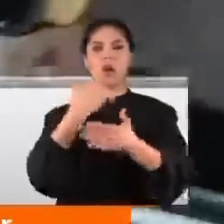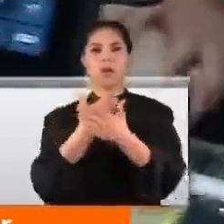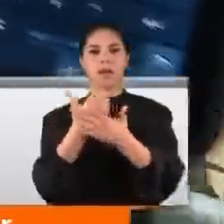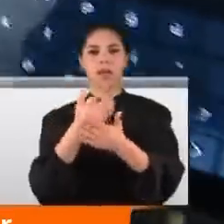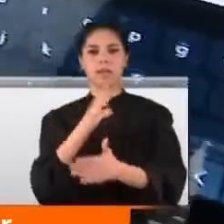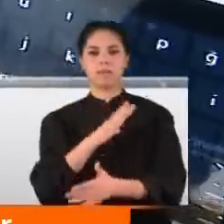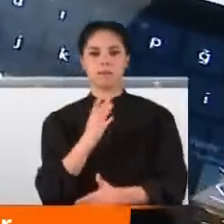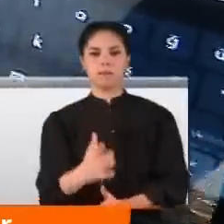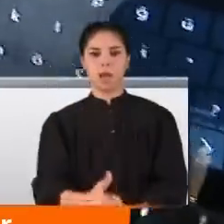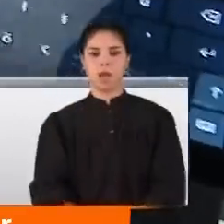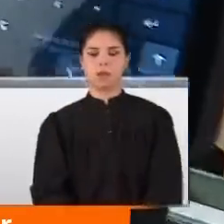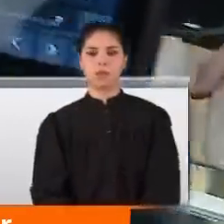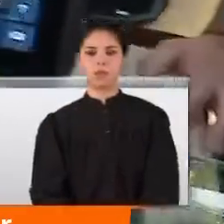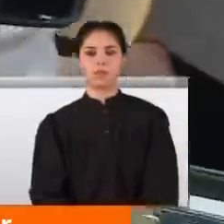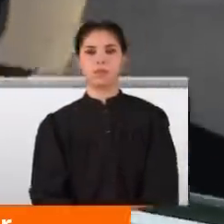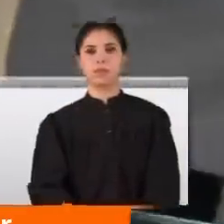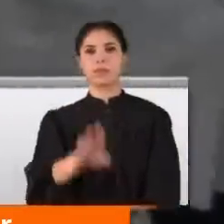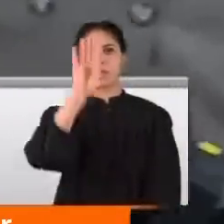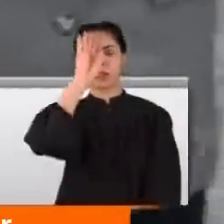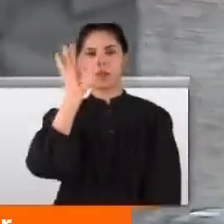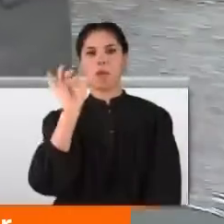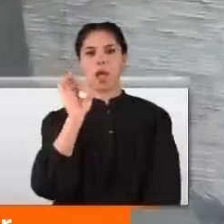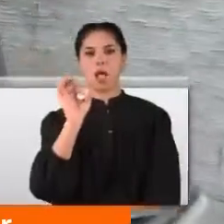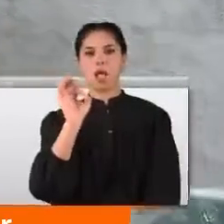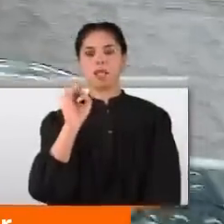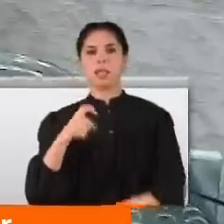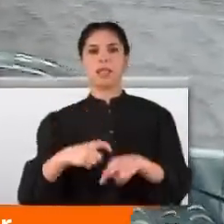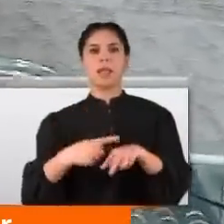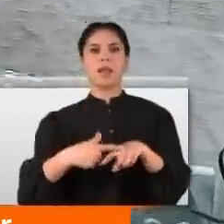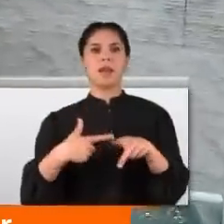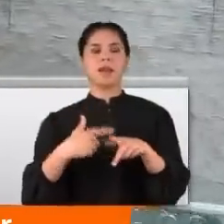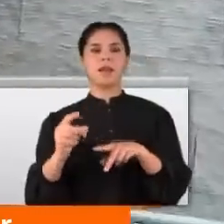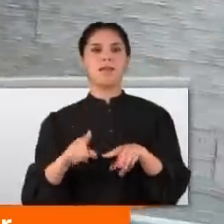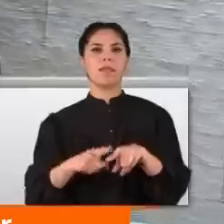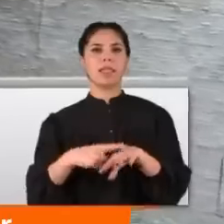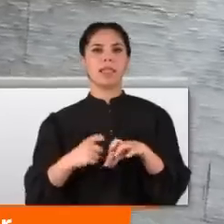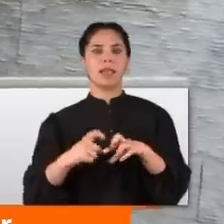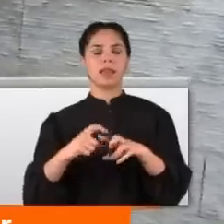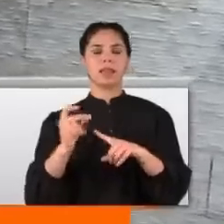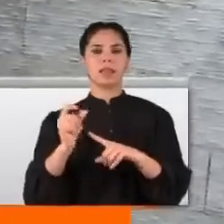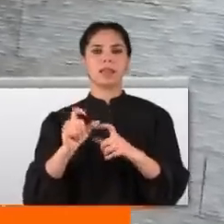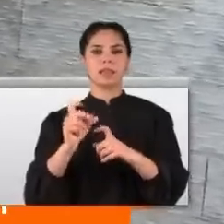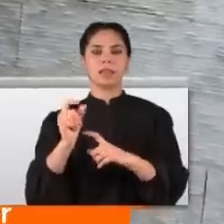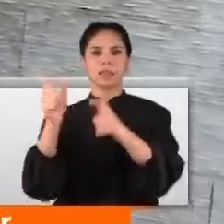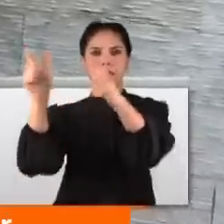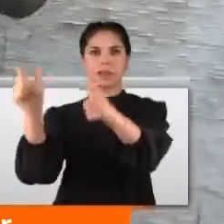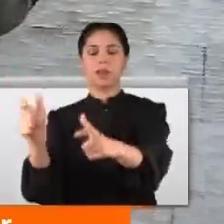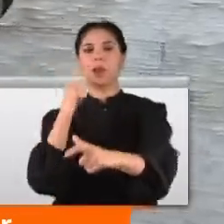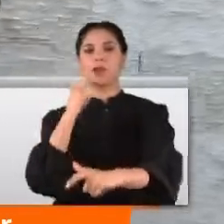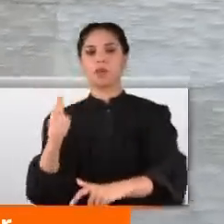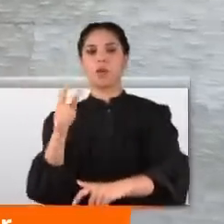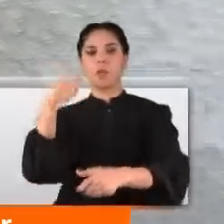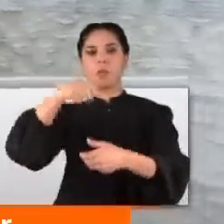kameranın altında. Çünkü İstanbul Altın Rafinerisi'ne işte bu altınlar bu poşetlere konularak gönderiliyor. Ve Katsis sistemine